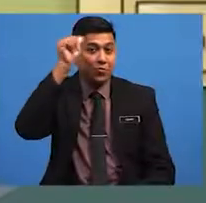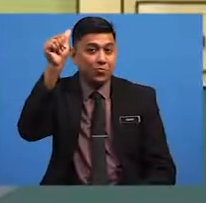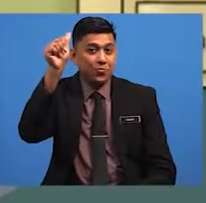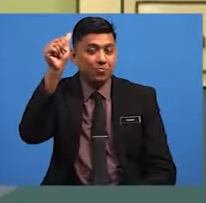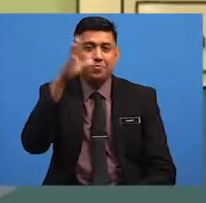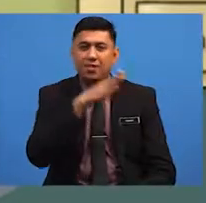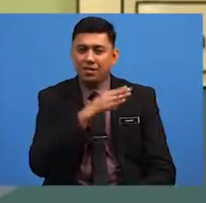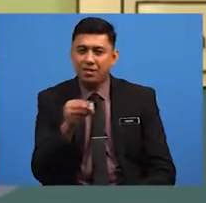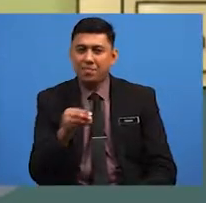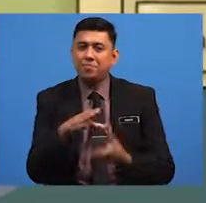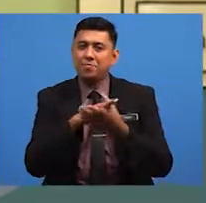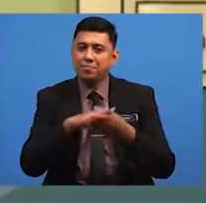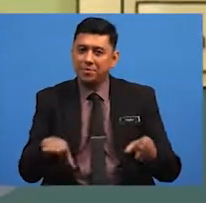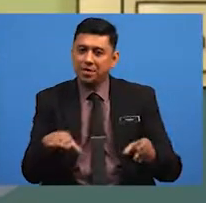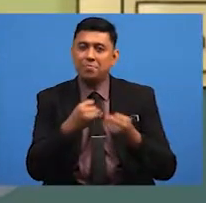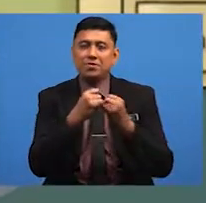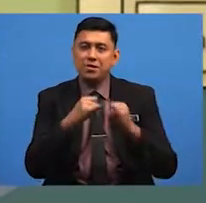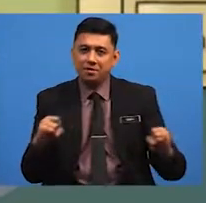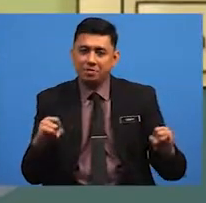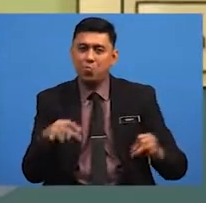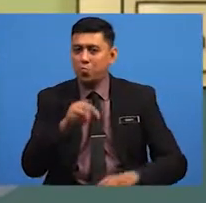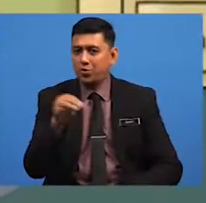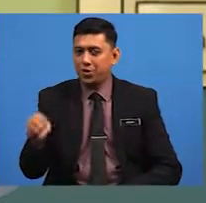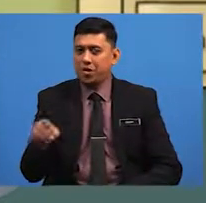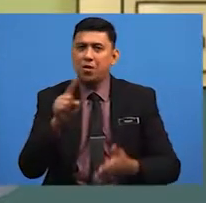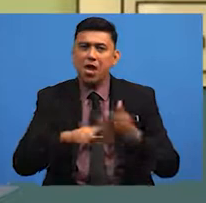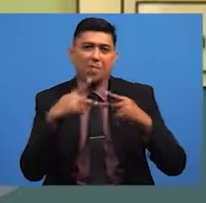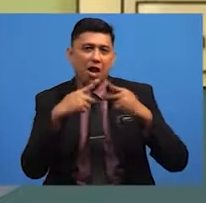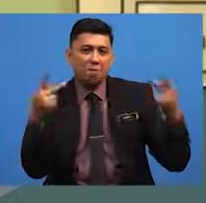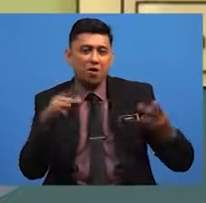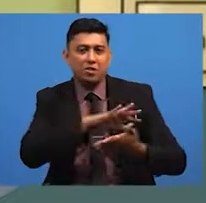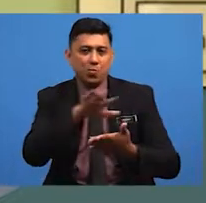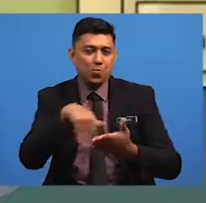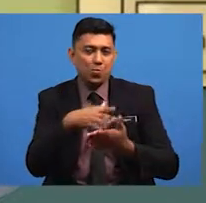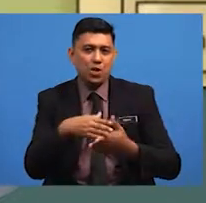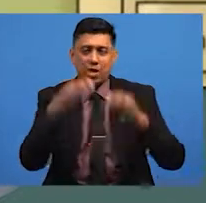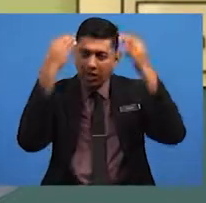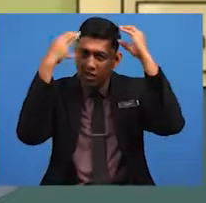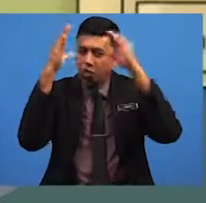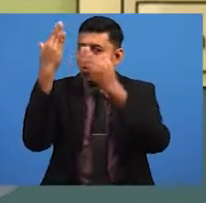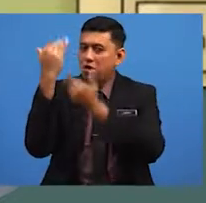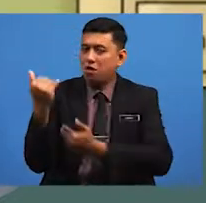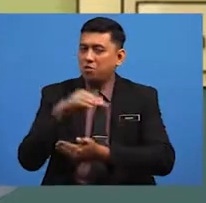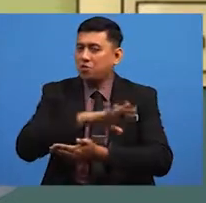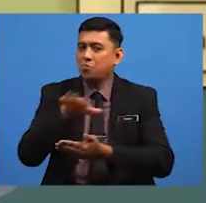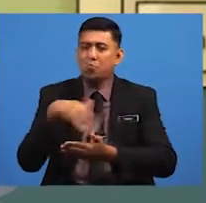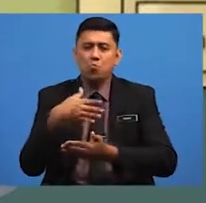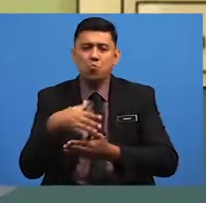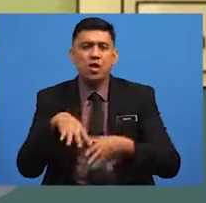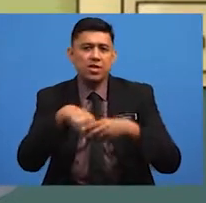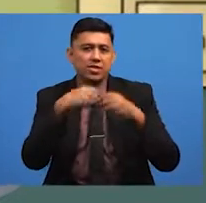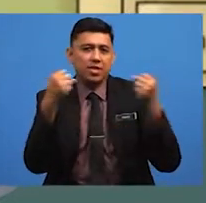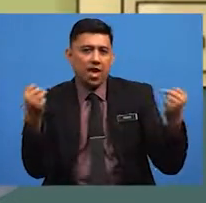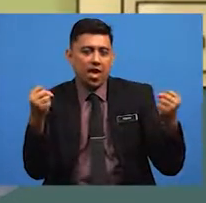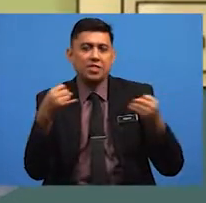assalamualaikum dan salam sejahtera murid-murid Apa kabar semua sebuah harap murid-murid dalam keadaan